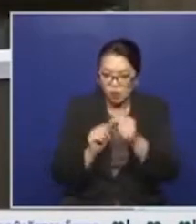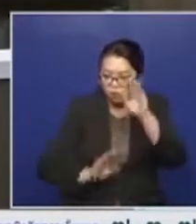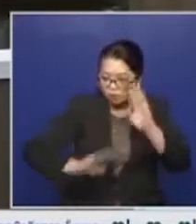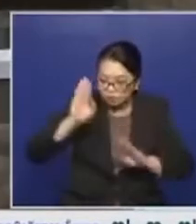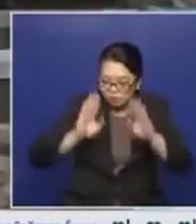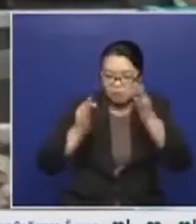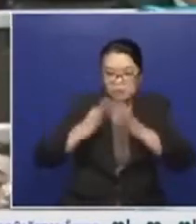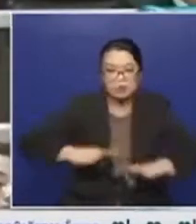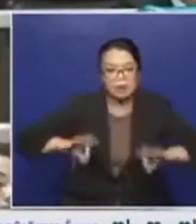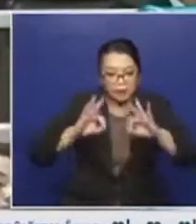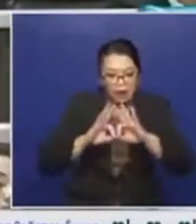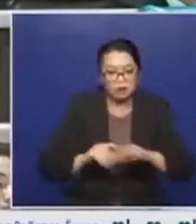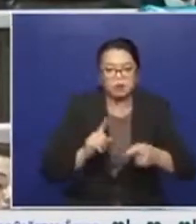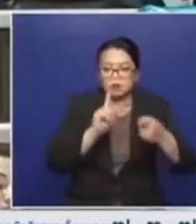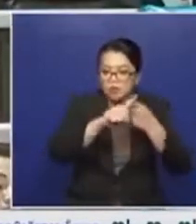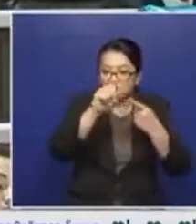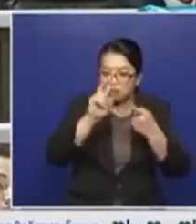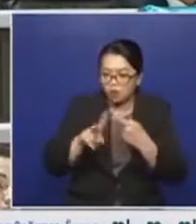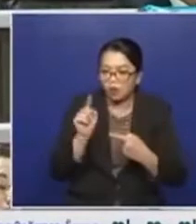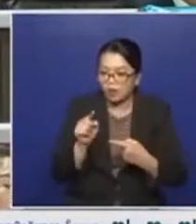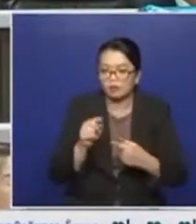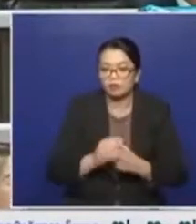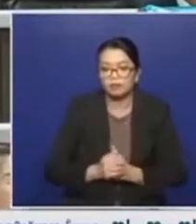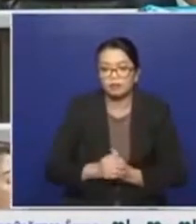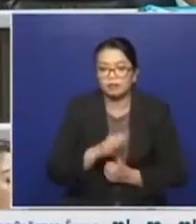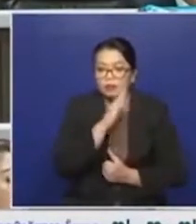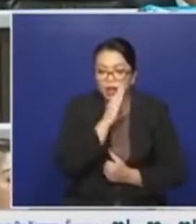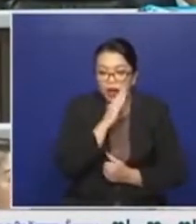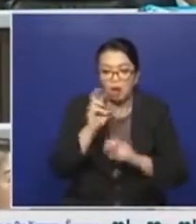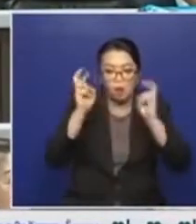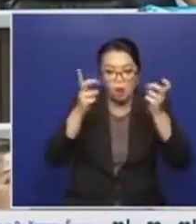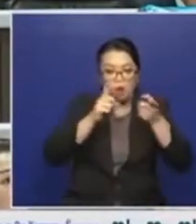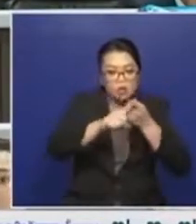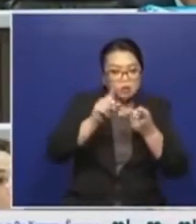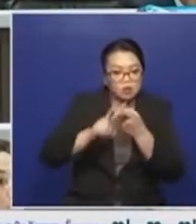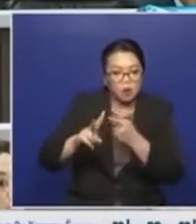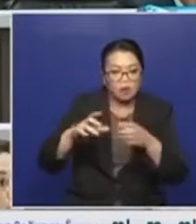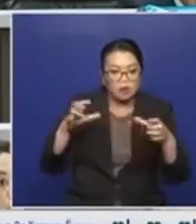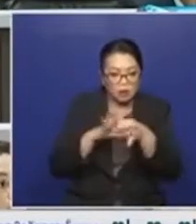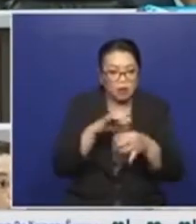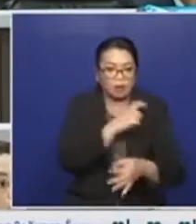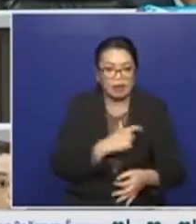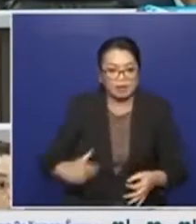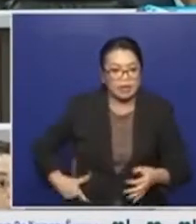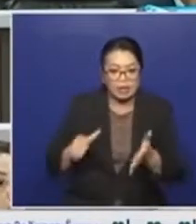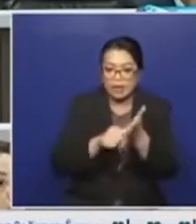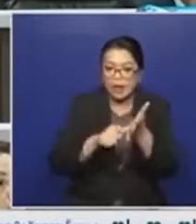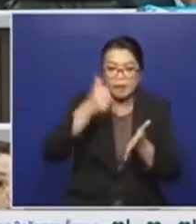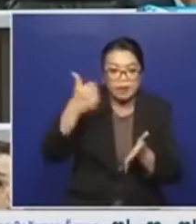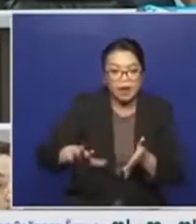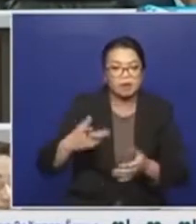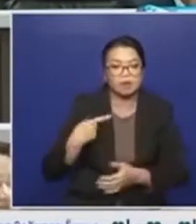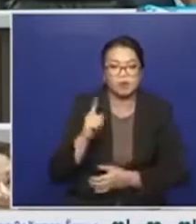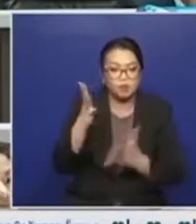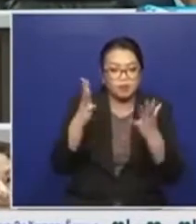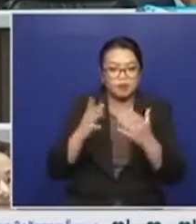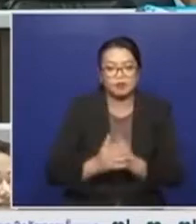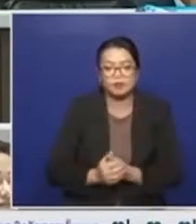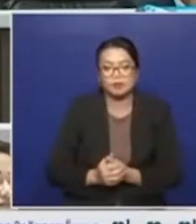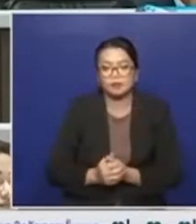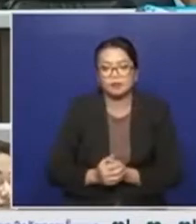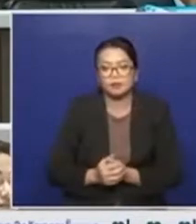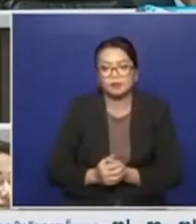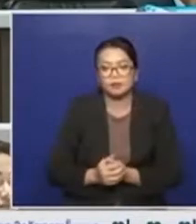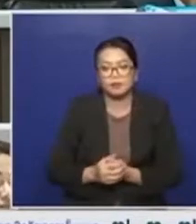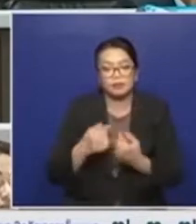ที่รัฐธรรมนูญคือกฎหมายสูงสุดและผมต้องเรียนท่านประธานว่ารัฐธรรมนูญปี60นี้แท้ที่